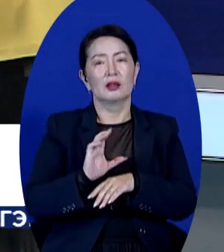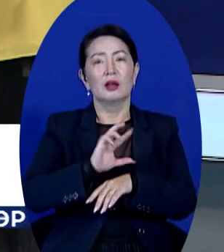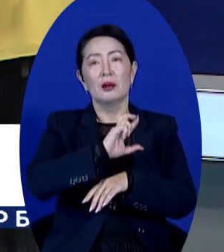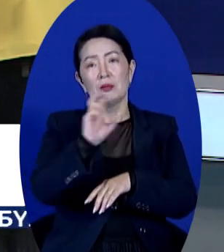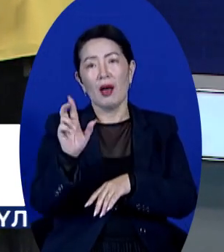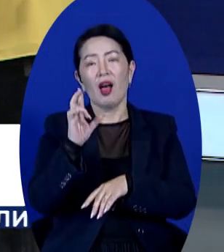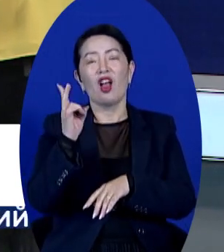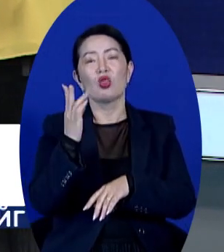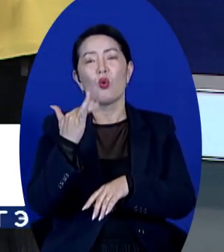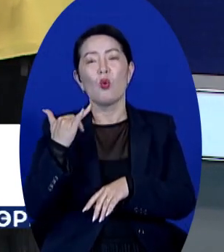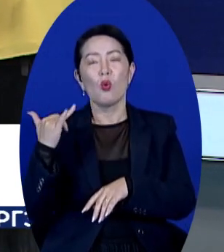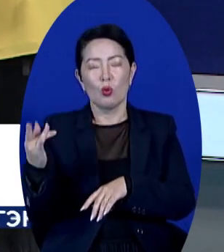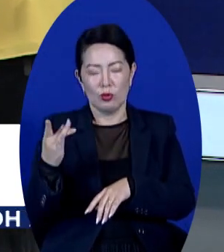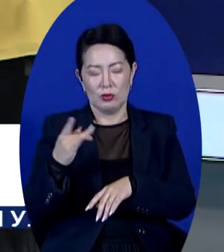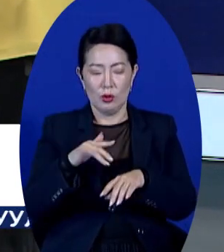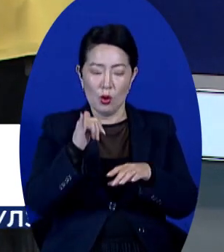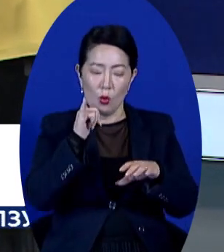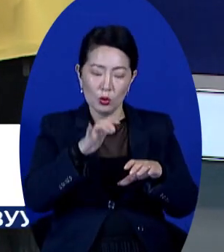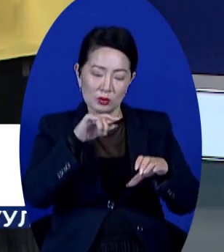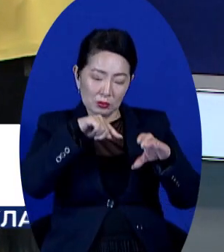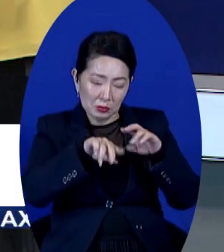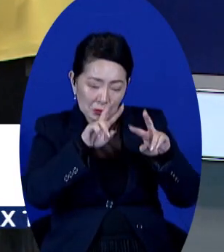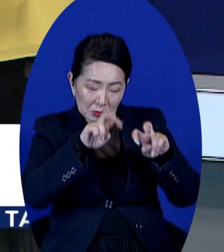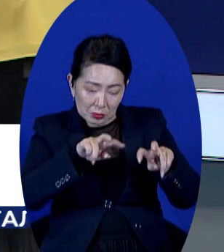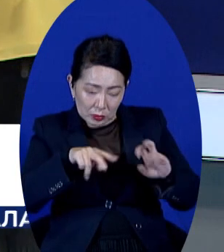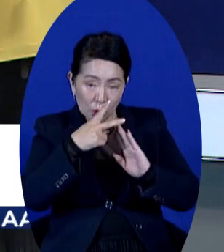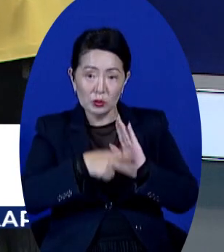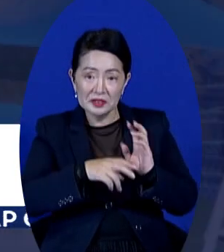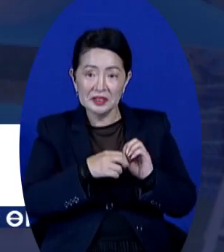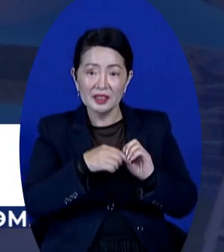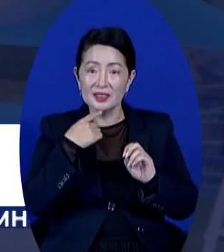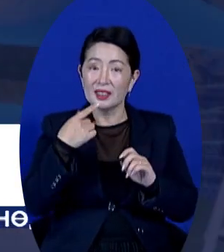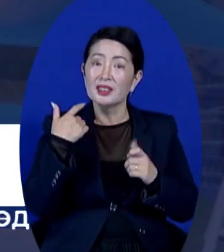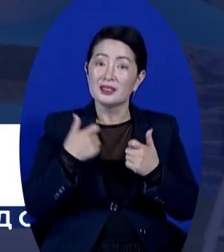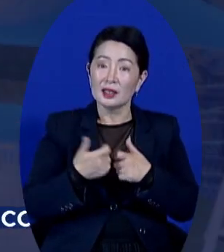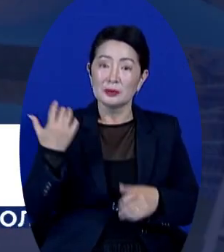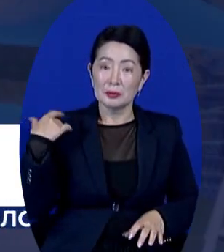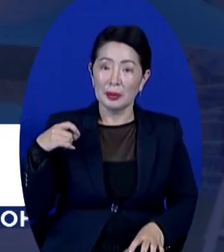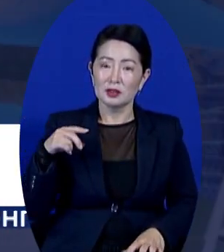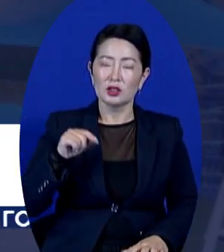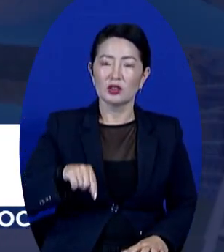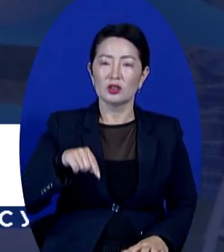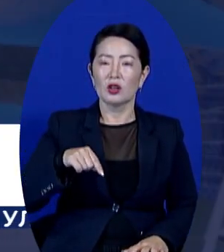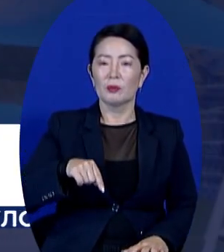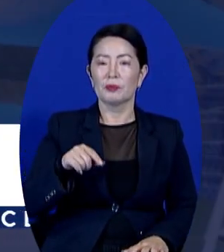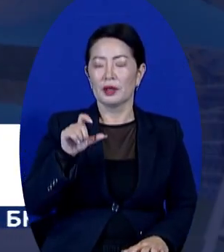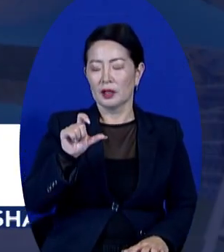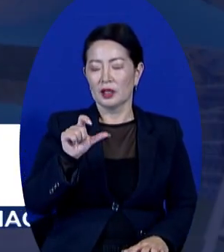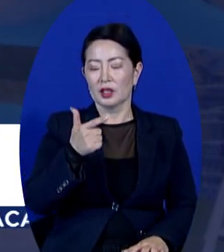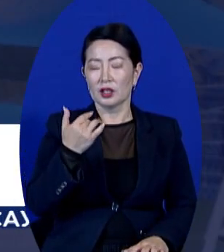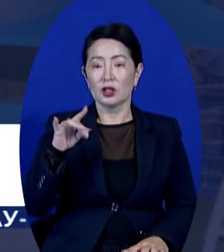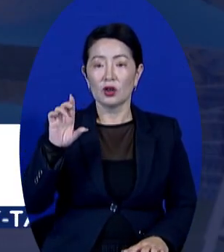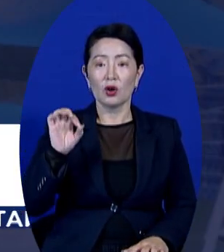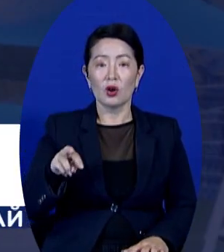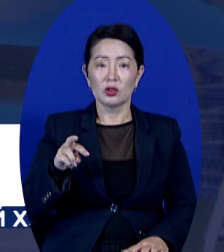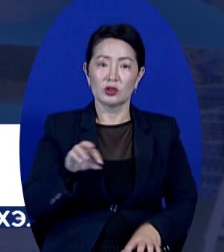усны нөөцт нөлөөлөх байгалийн үнэлгээ хийлгэх эцэлхээр тогтсныг үзэгчд санаж байгаах. Тэгвэл бид энэ удаад эгийн голын усан цахилгаан станцын төсөл нь